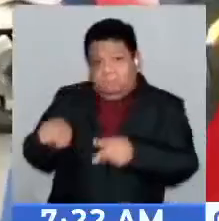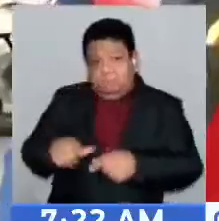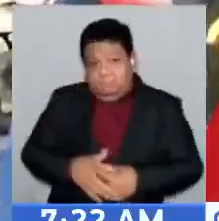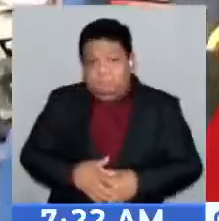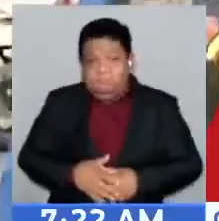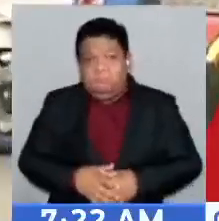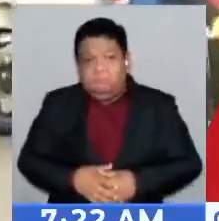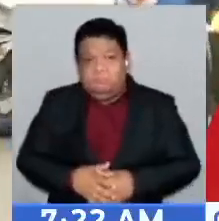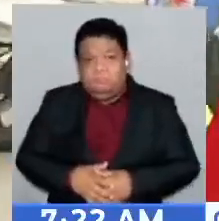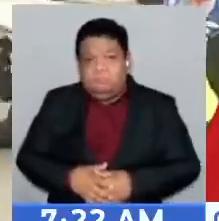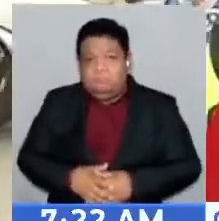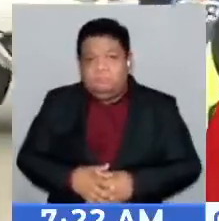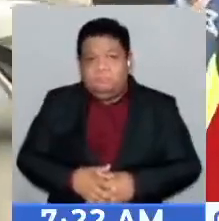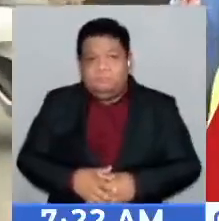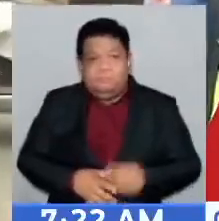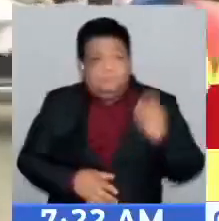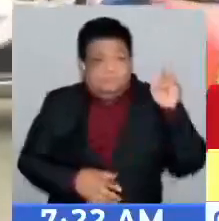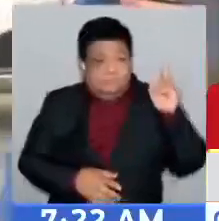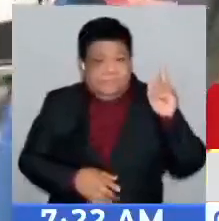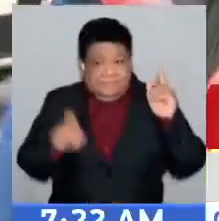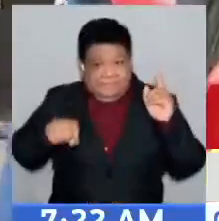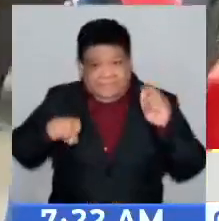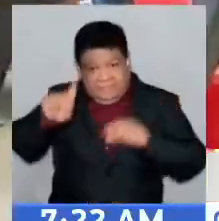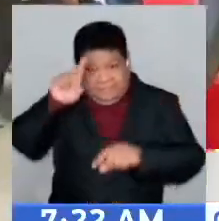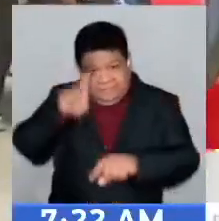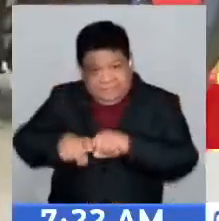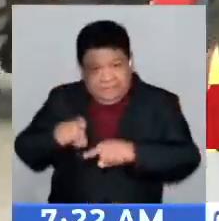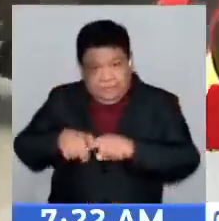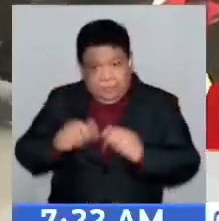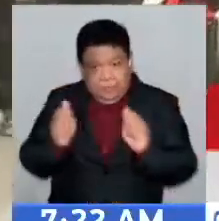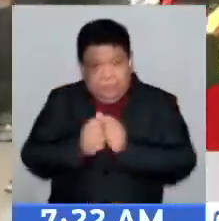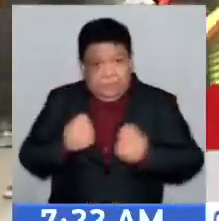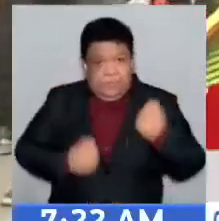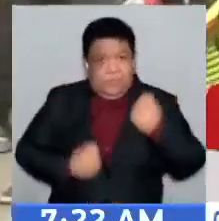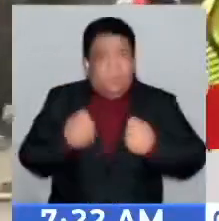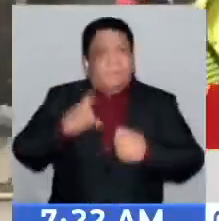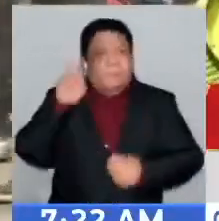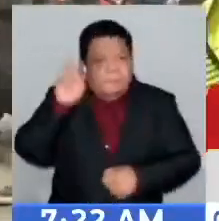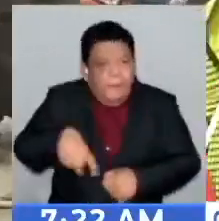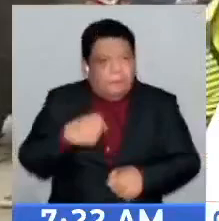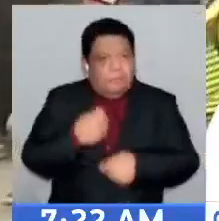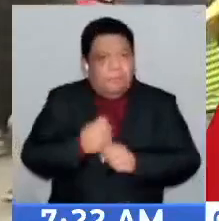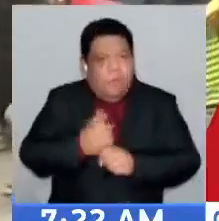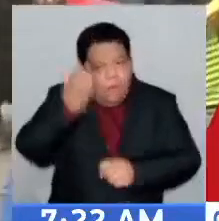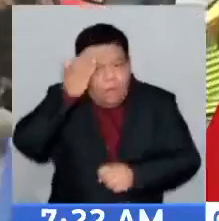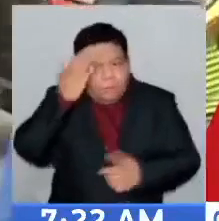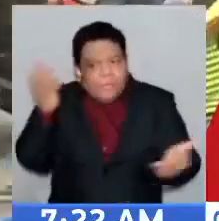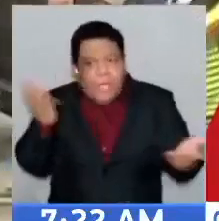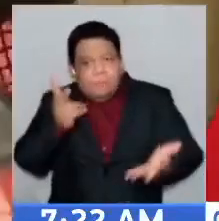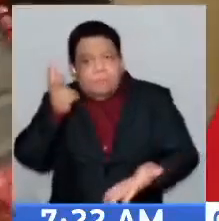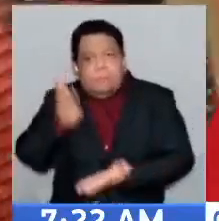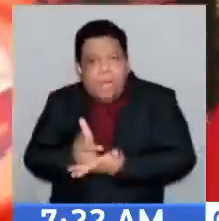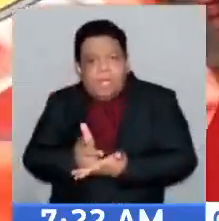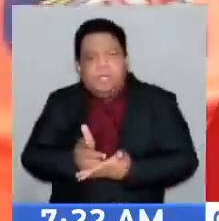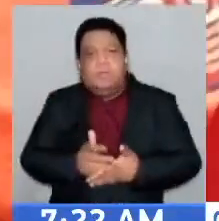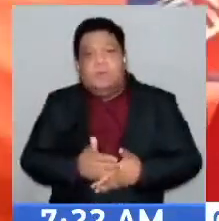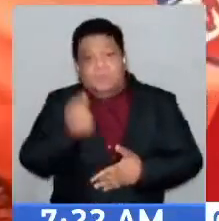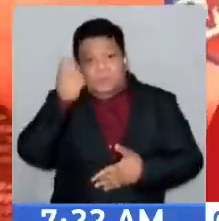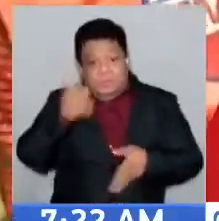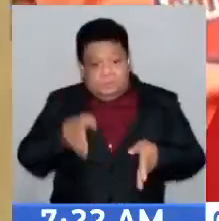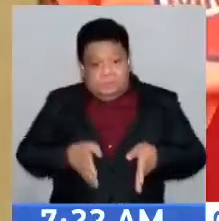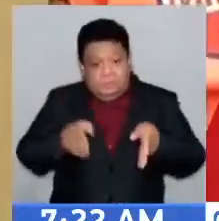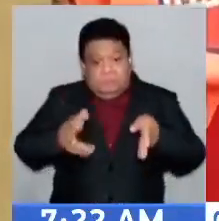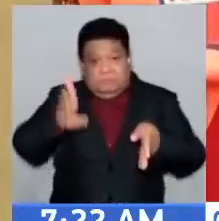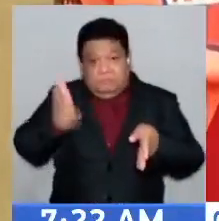Dapat nga pag nangupahan kayo, namisakya kayo, saan sinigurado nyo kung saan kayo magpa-park? Ang street parking po is not allowed. Actually, nung